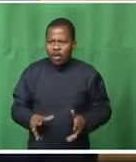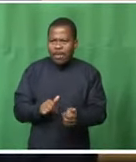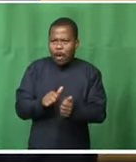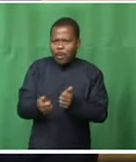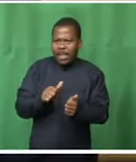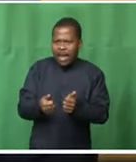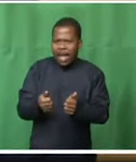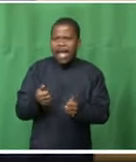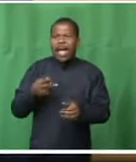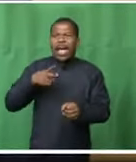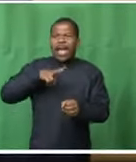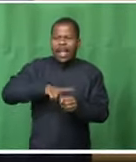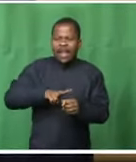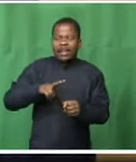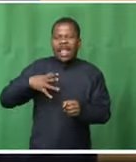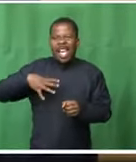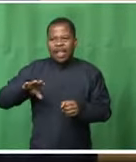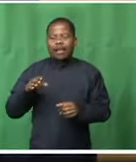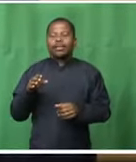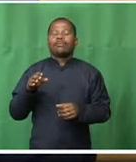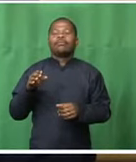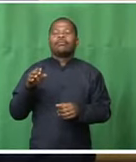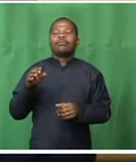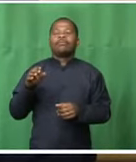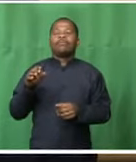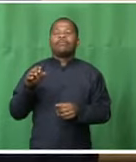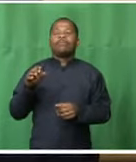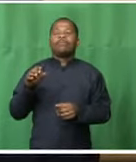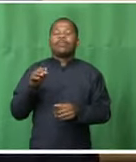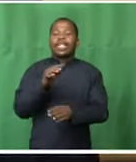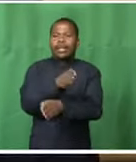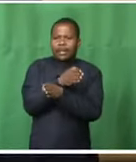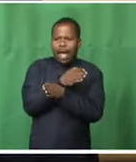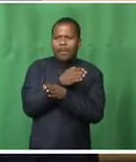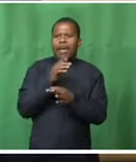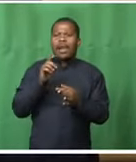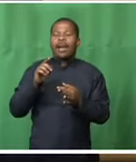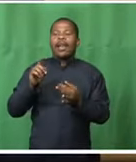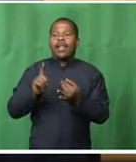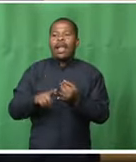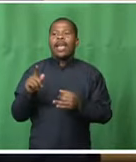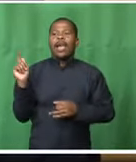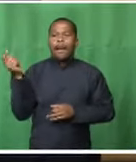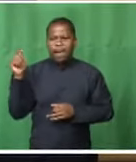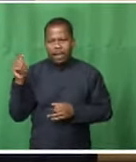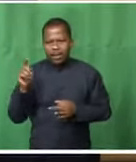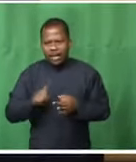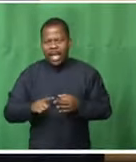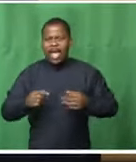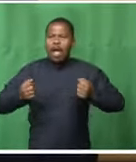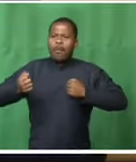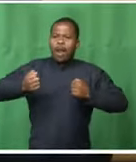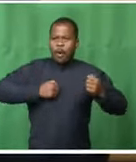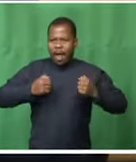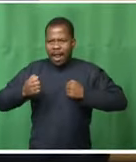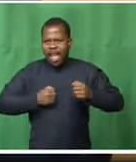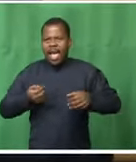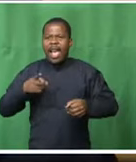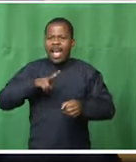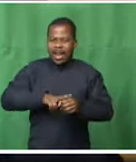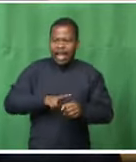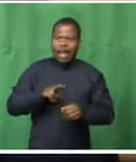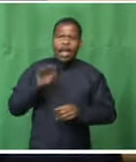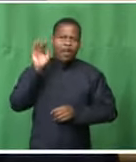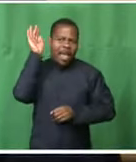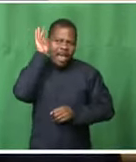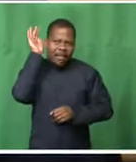Zambia kubo Malawi kubo Rwanda mativa ke ukuthi thina umbila sisawuthenga akusiko